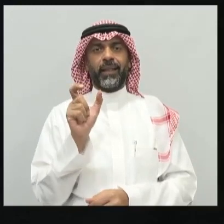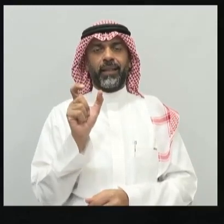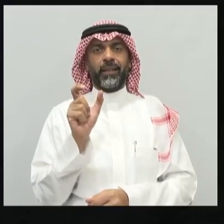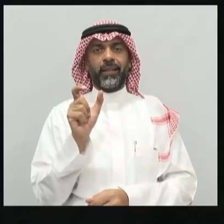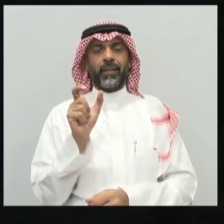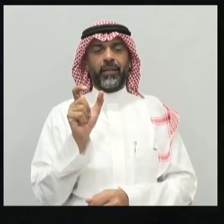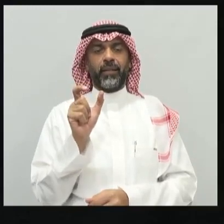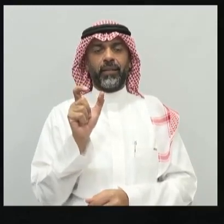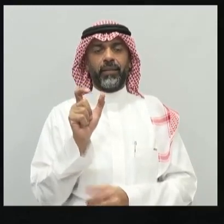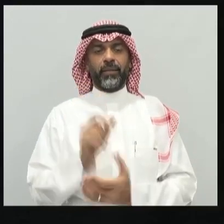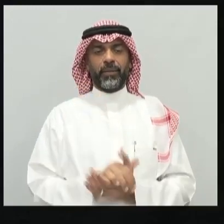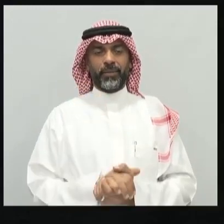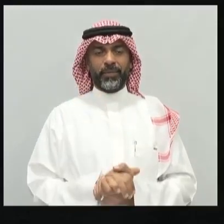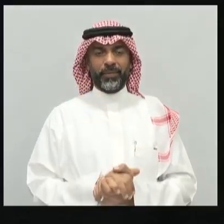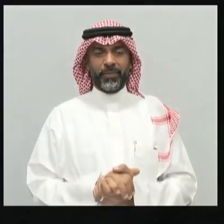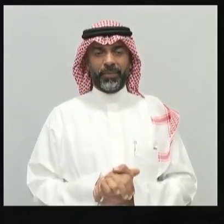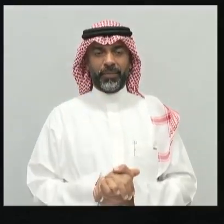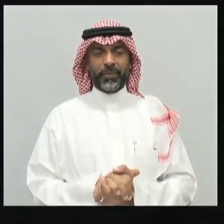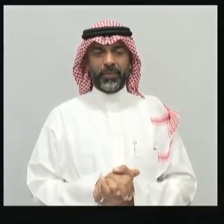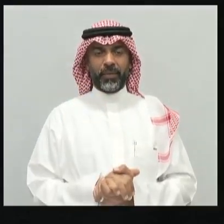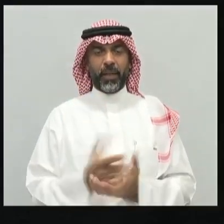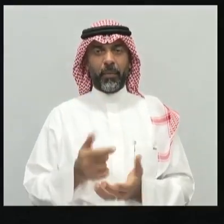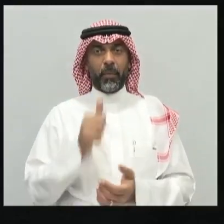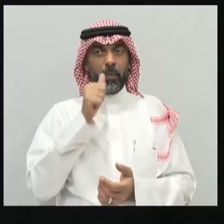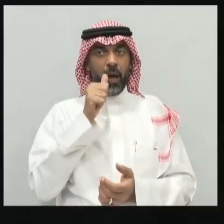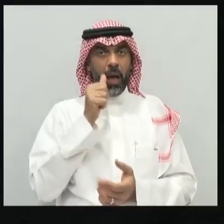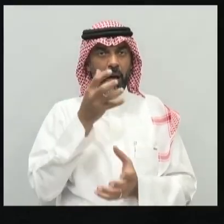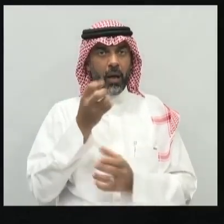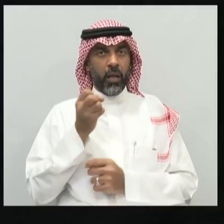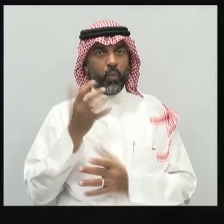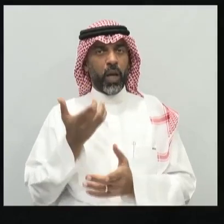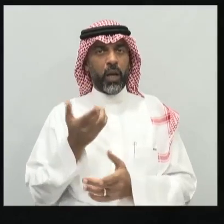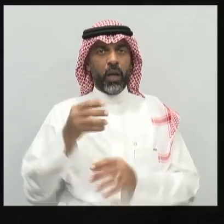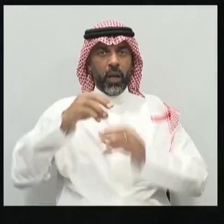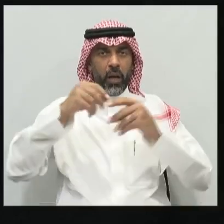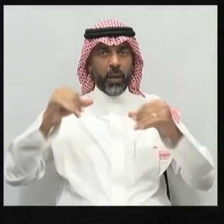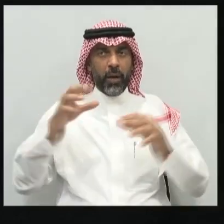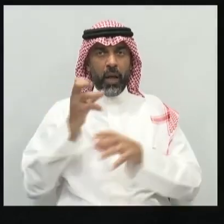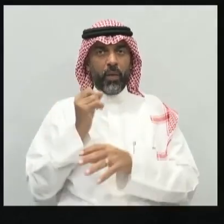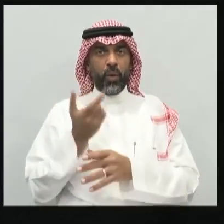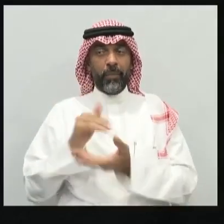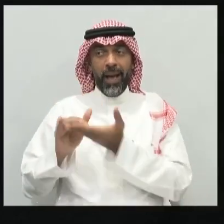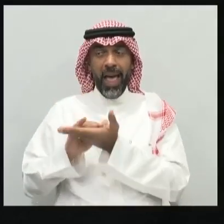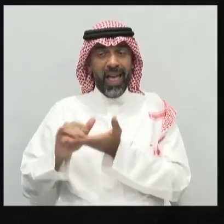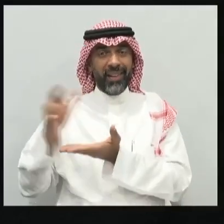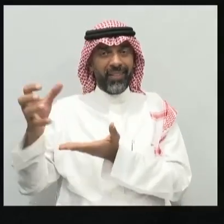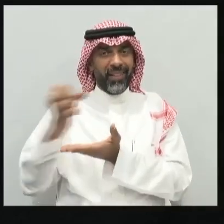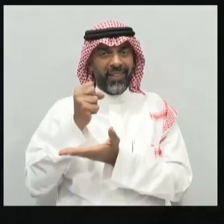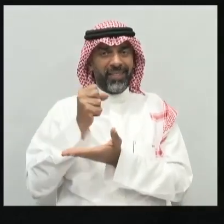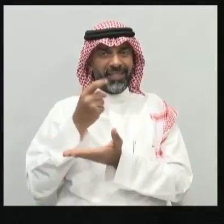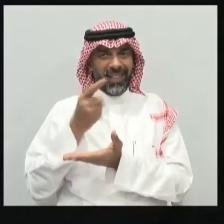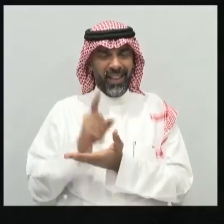الماء الان والرمل من وين جبناهم احسنتم جبناهم من الطبيعه اذا